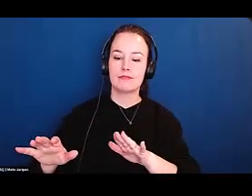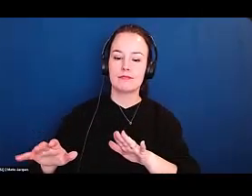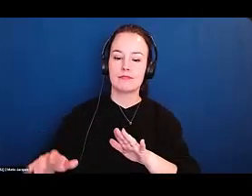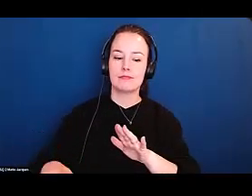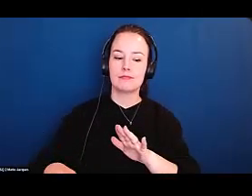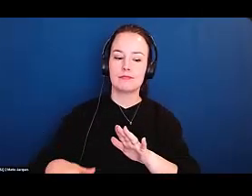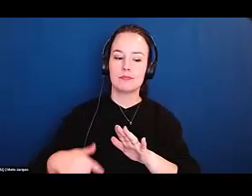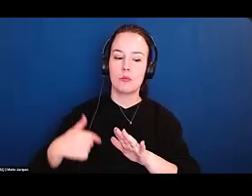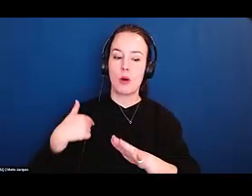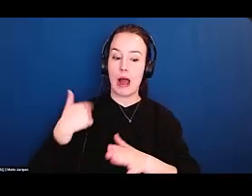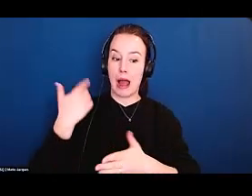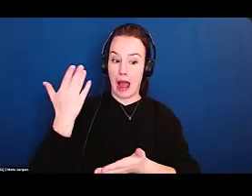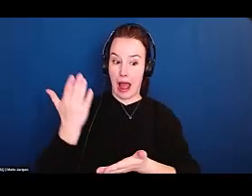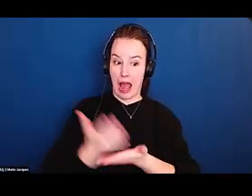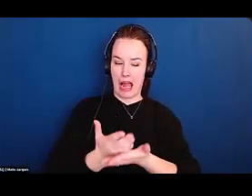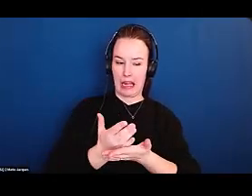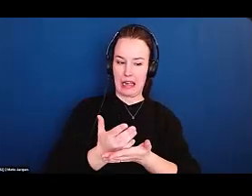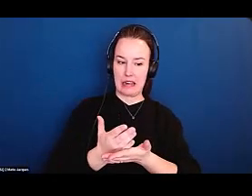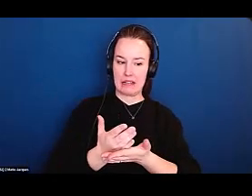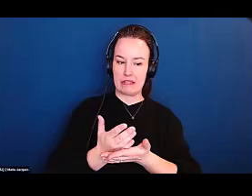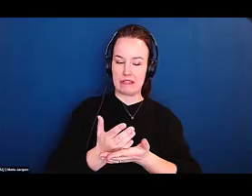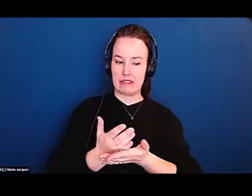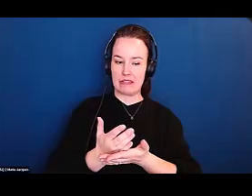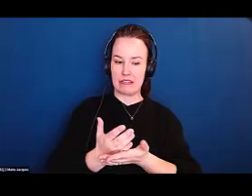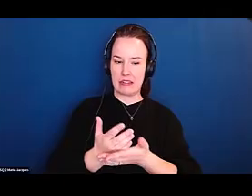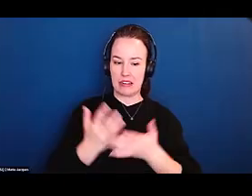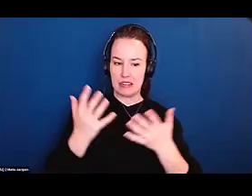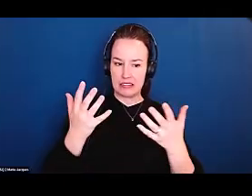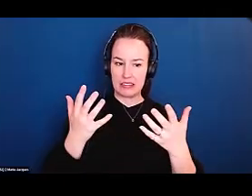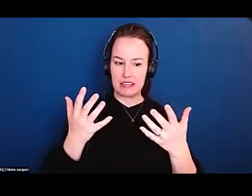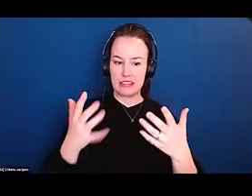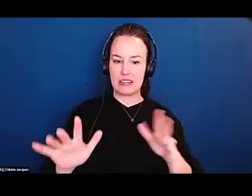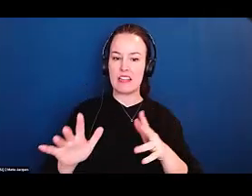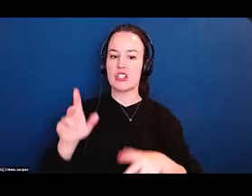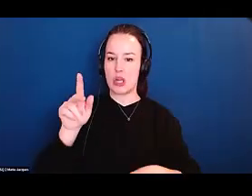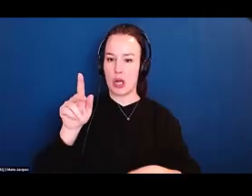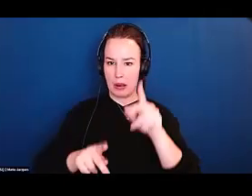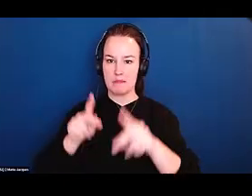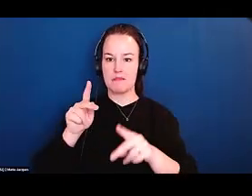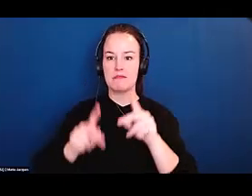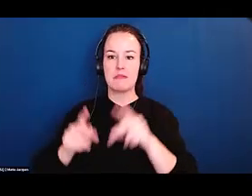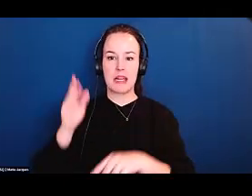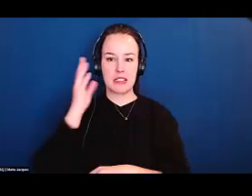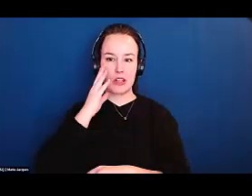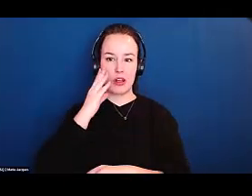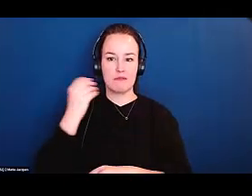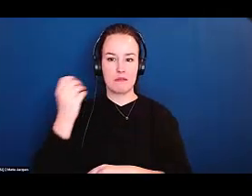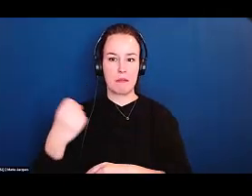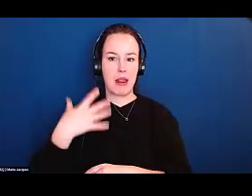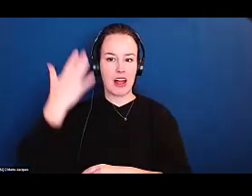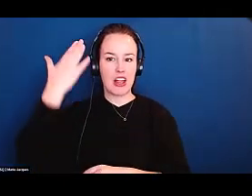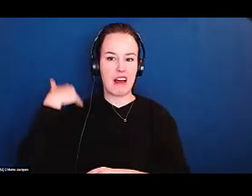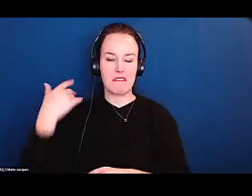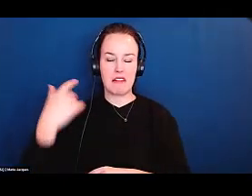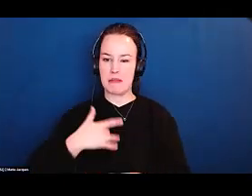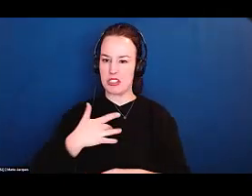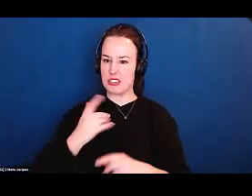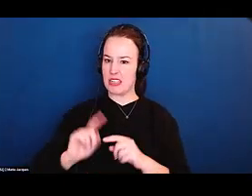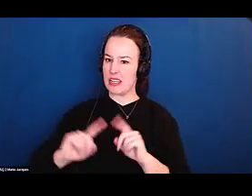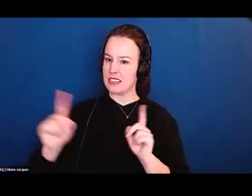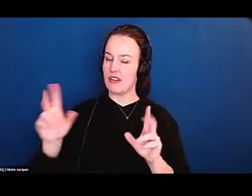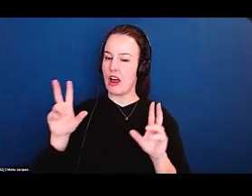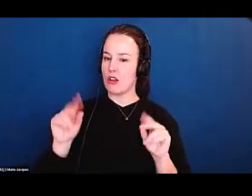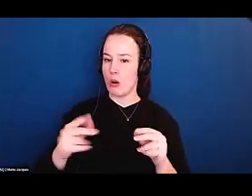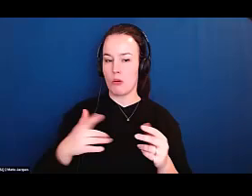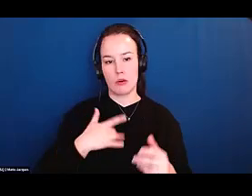Et quand je suis venue ici, je me suis dit, j'ai déjà vécu avec des personnes blanches et elles ne me faisaient pas